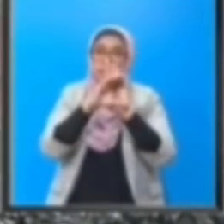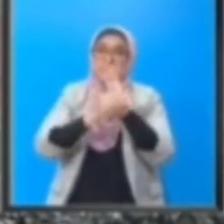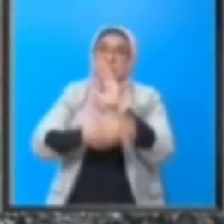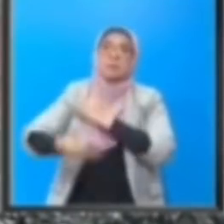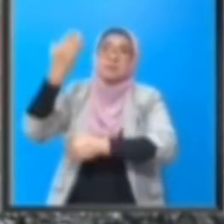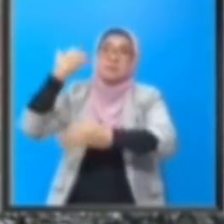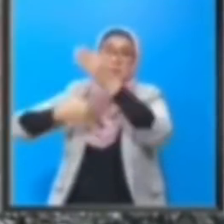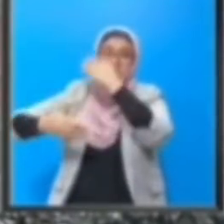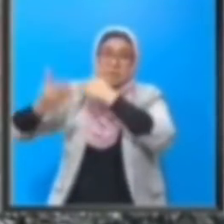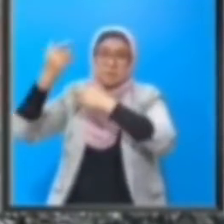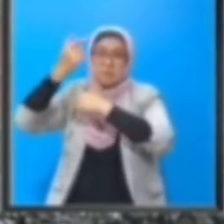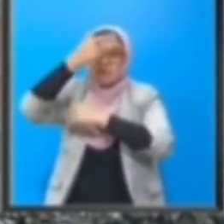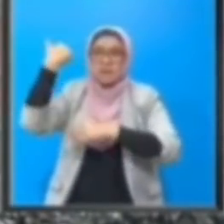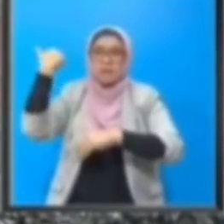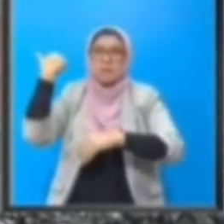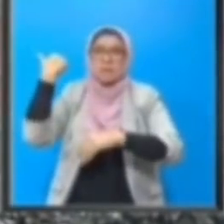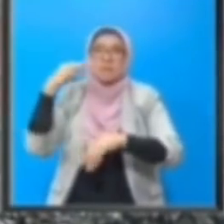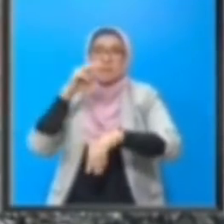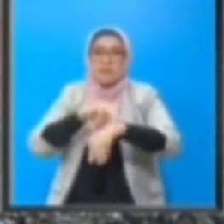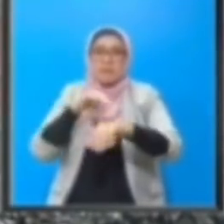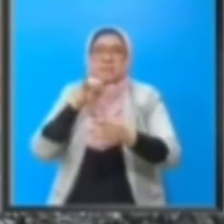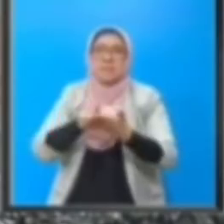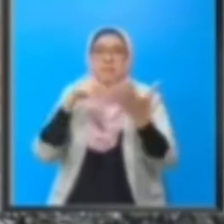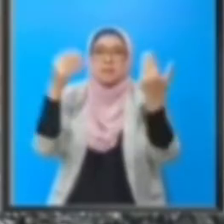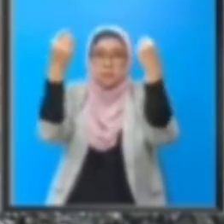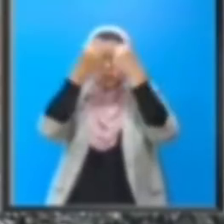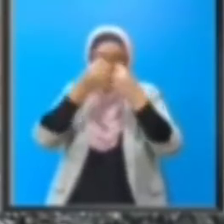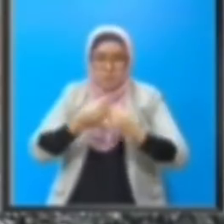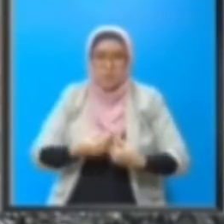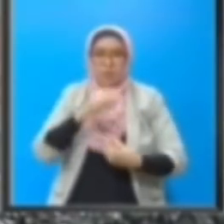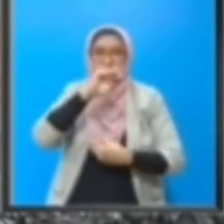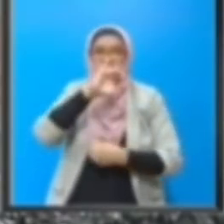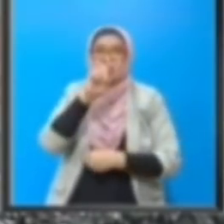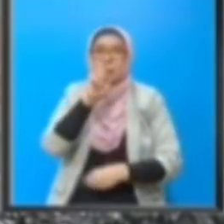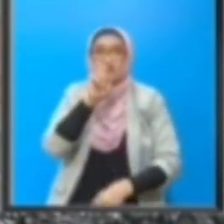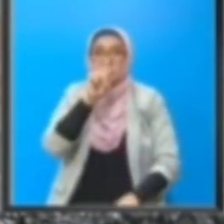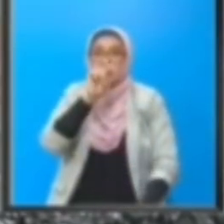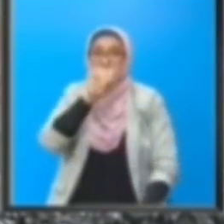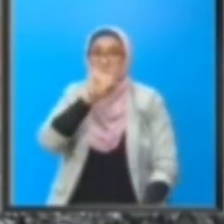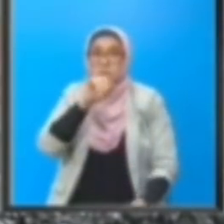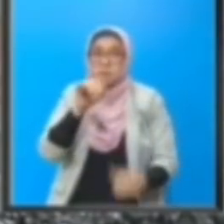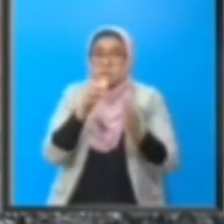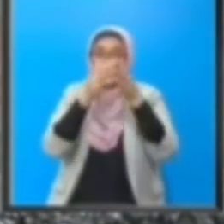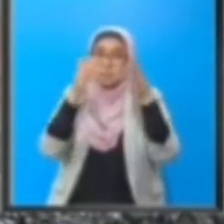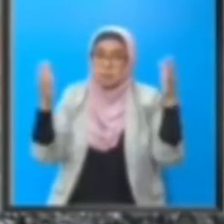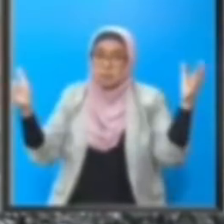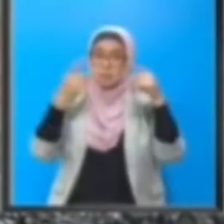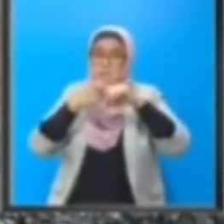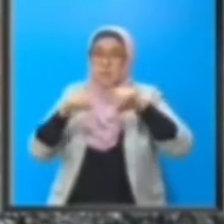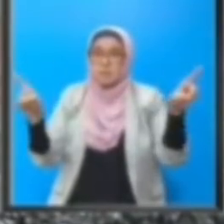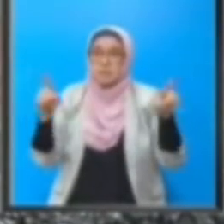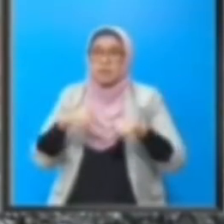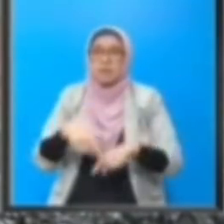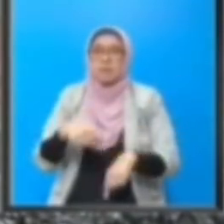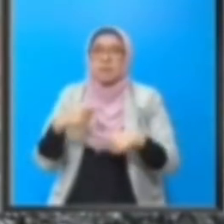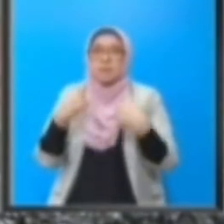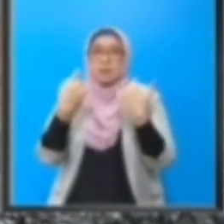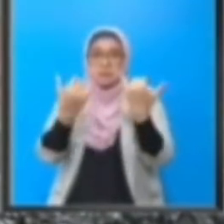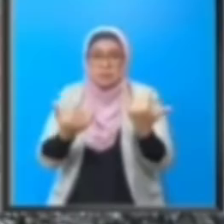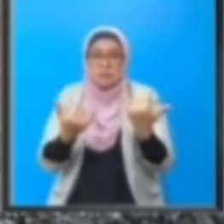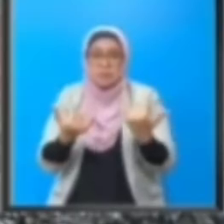itu majoriti kita jauh berbeza. Hari ini, kerajaan pada hari ini hanya ada majoriti dua